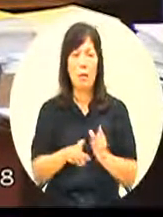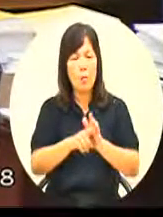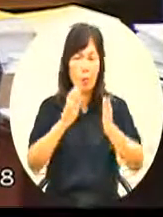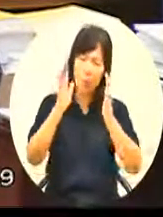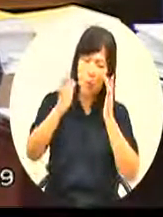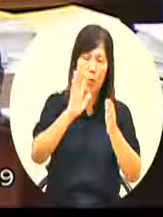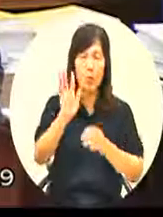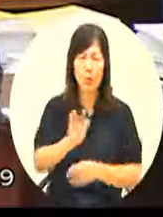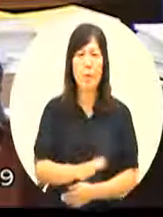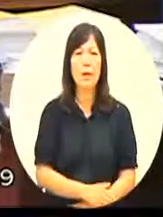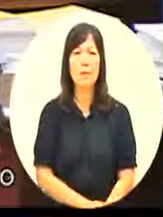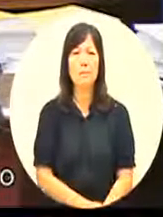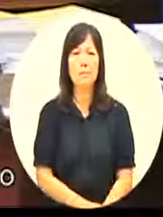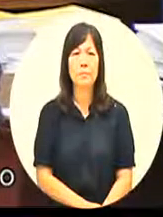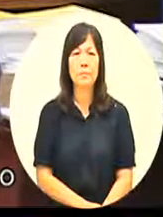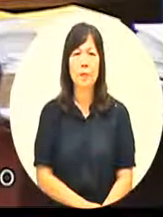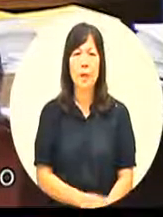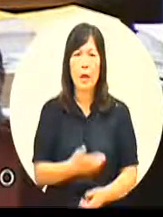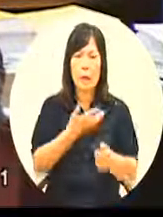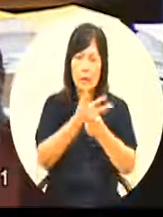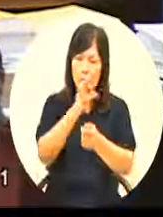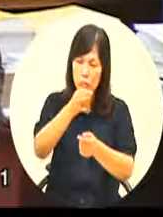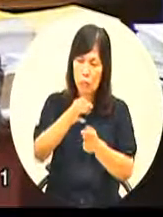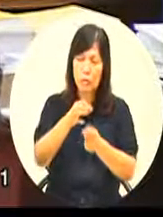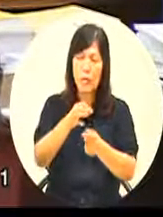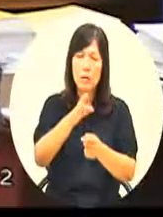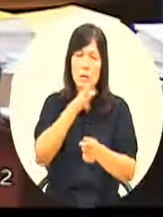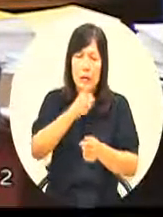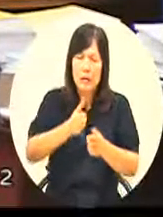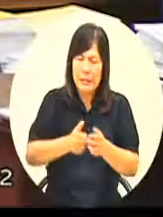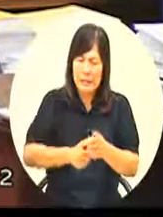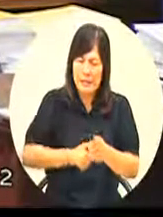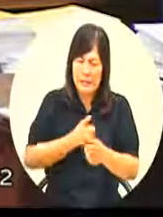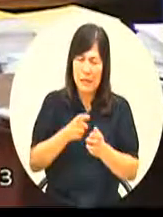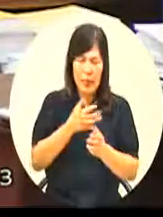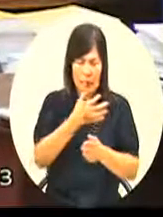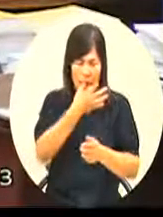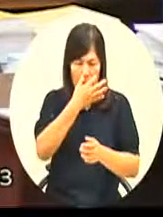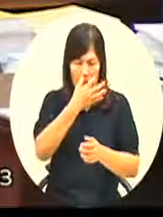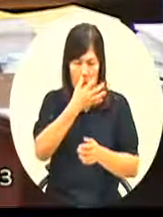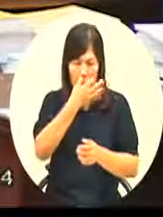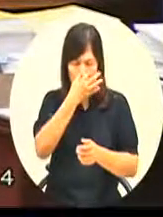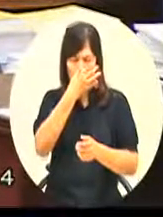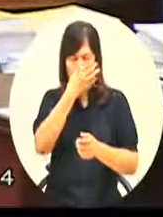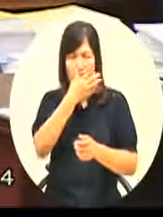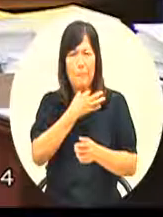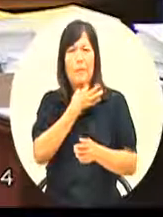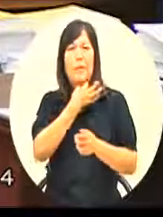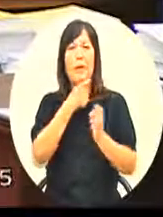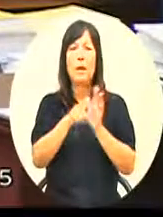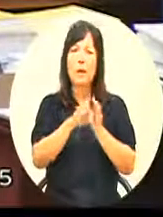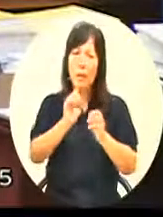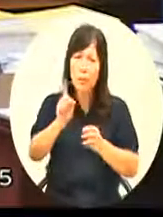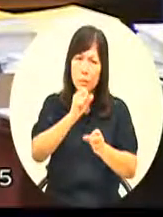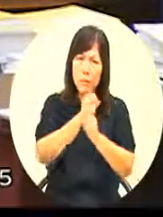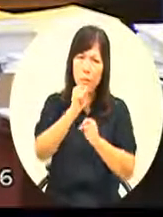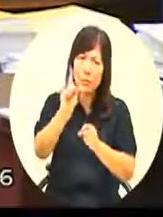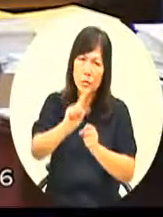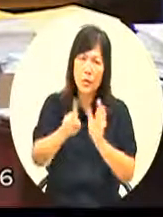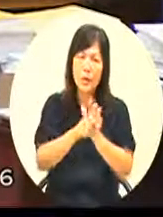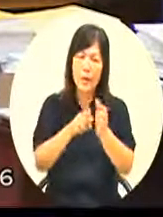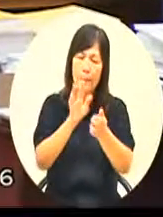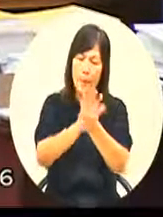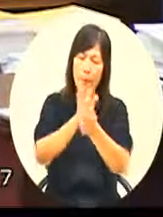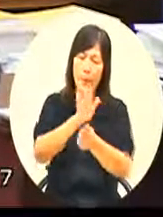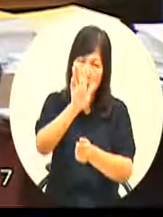的。所以怎么样，预算真的很吃紧，然后资源真的很有限，可是怎么样去做更有效的事情，